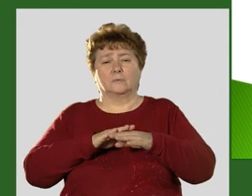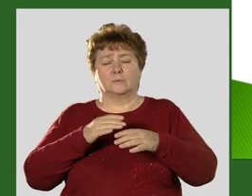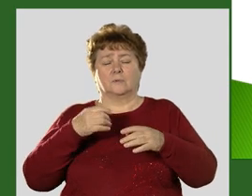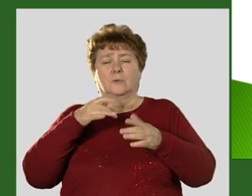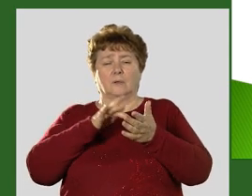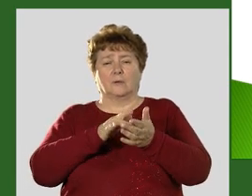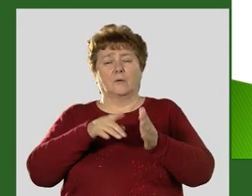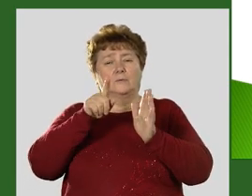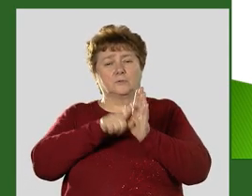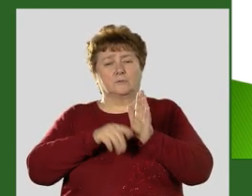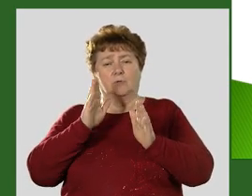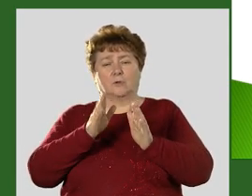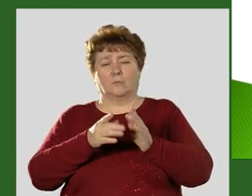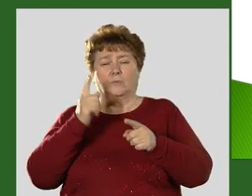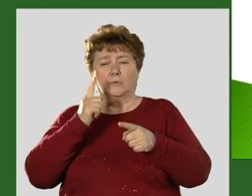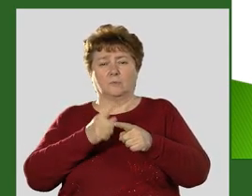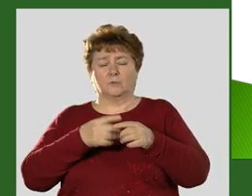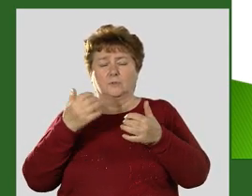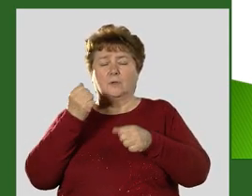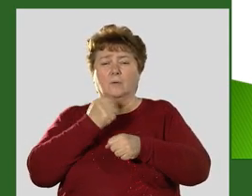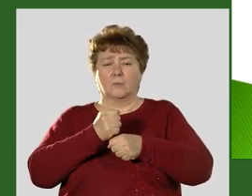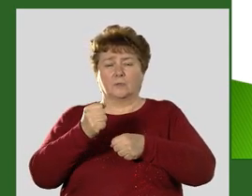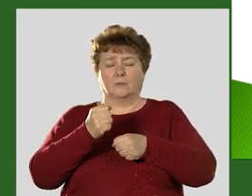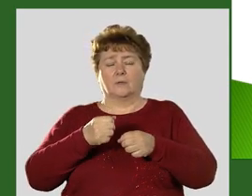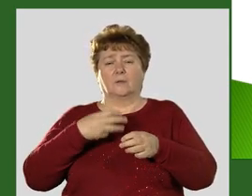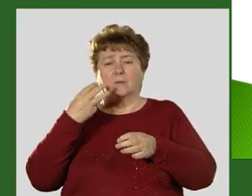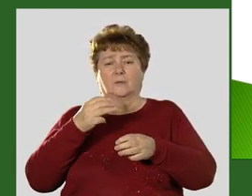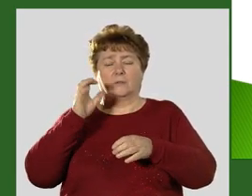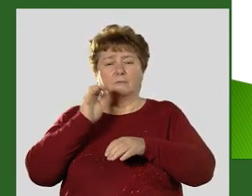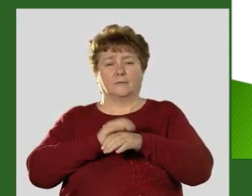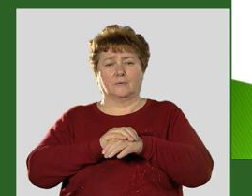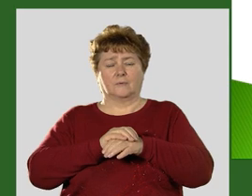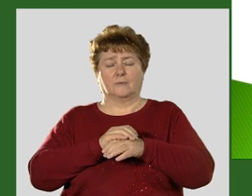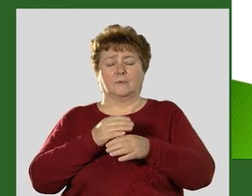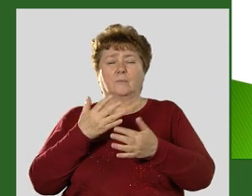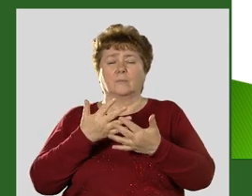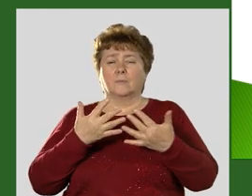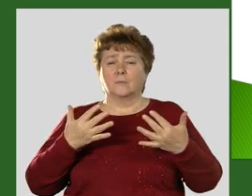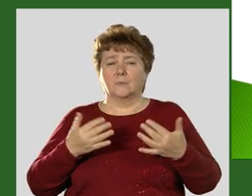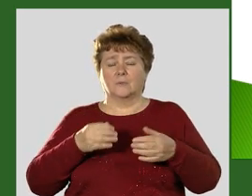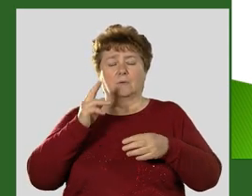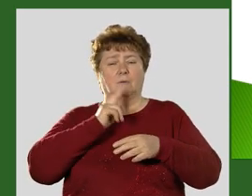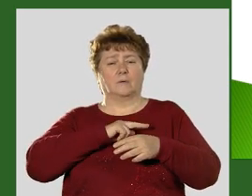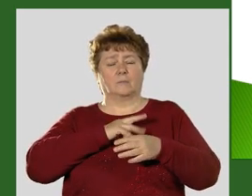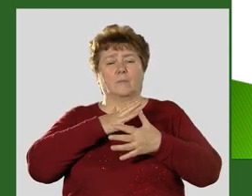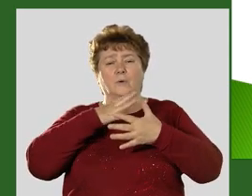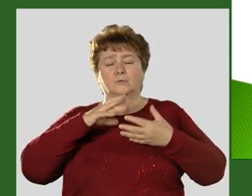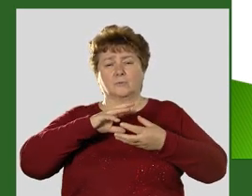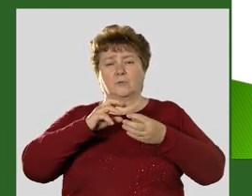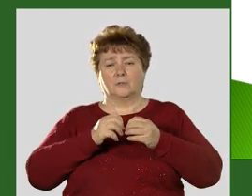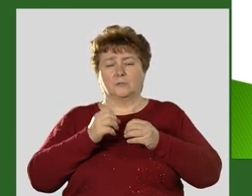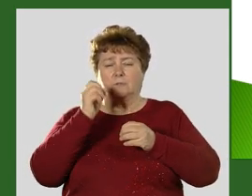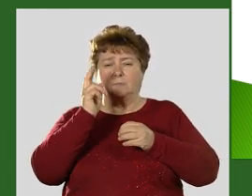Второй удешевит продукцию химического производства. Третий фактор предполагает занятость большого